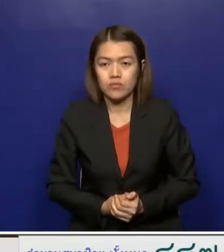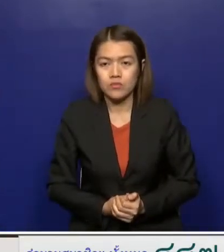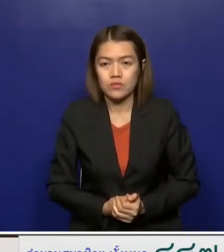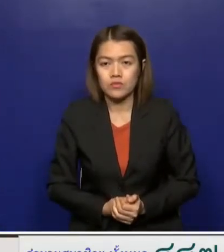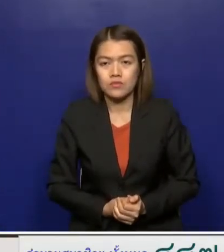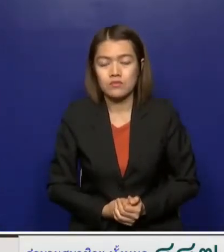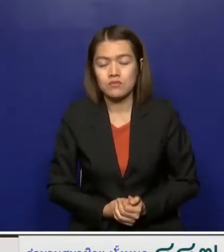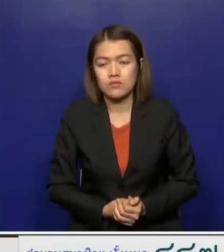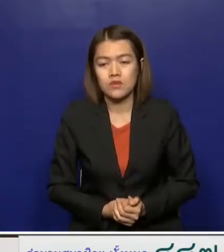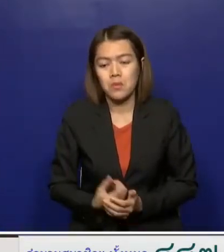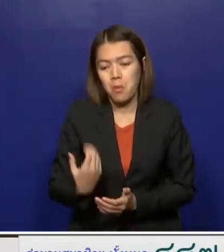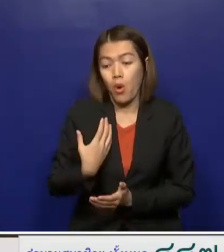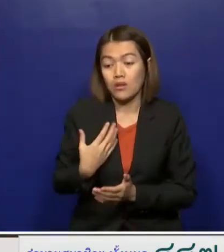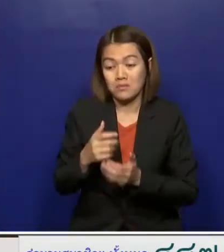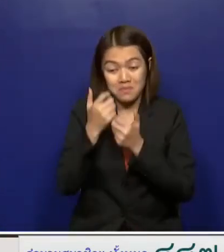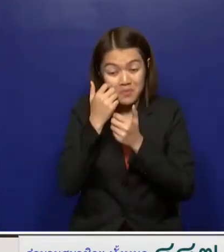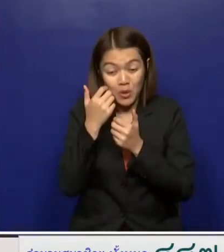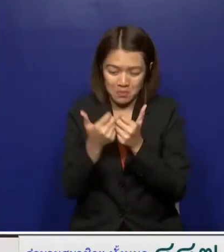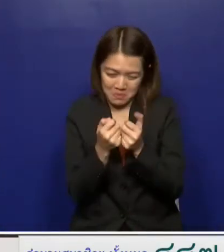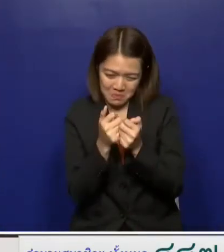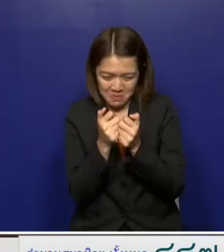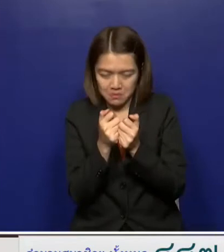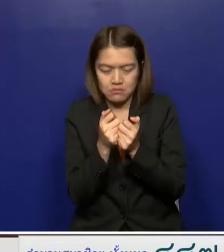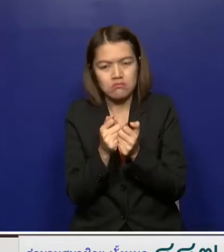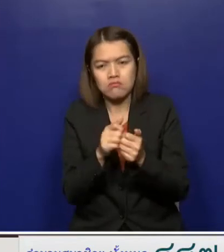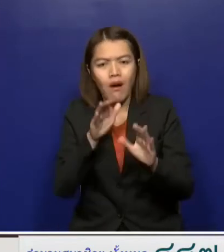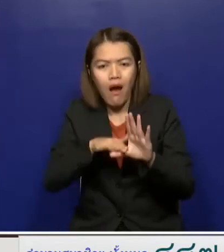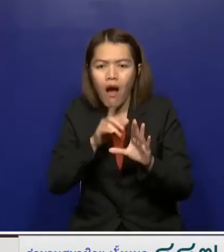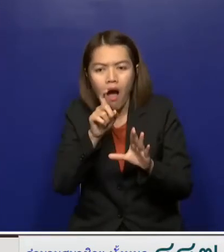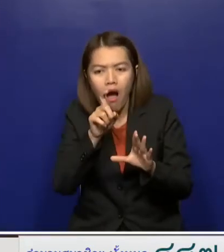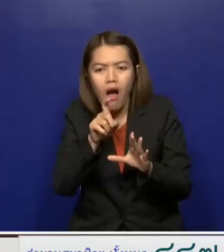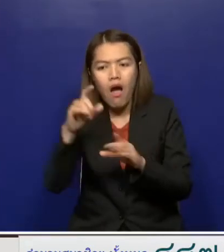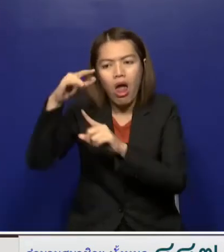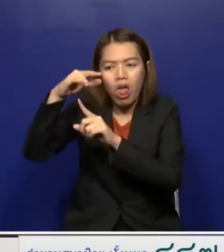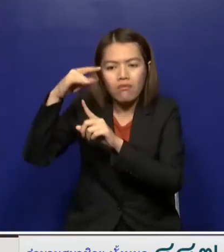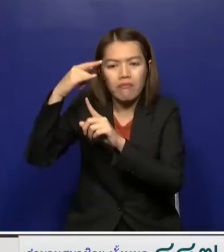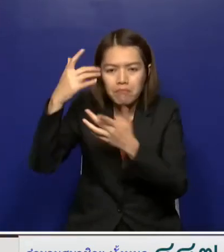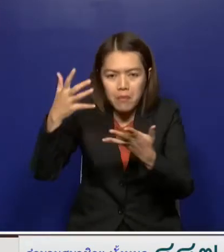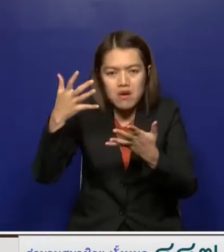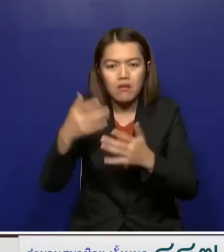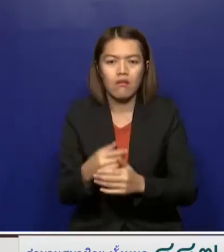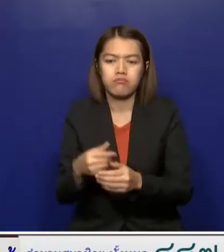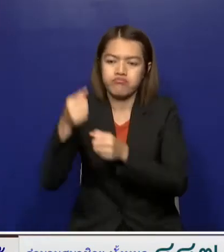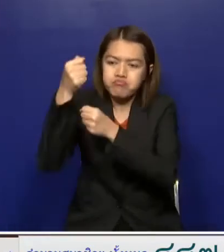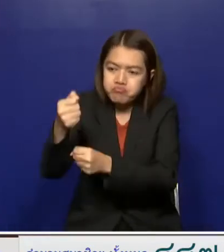บอกว่าให้โงทะเบียททัวศัพท์จะลงไดยัไง สารทศัทกไม่มี มีไม่ได้